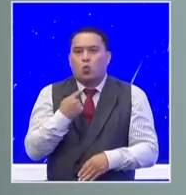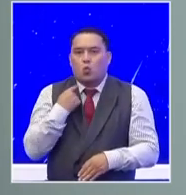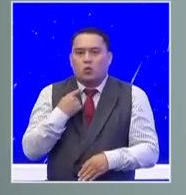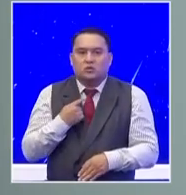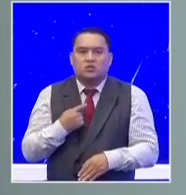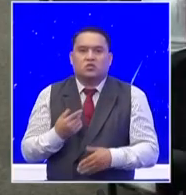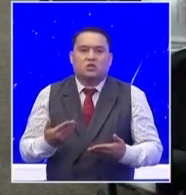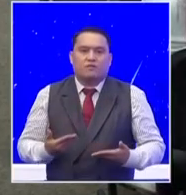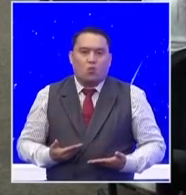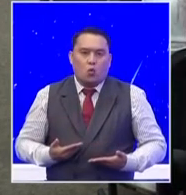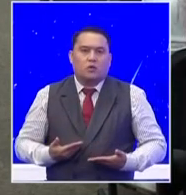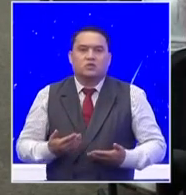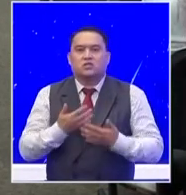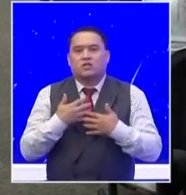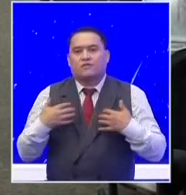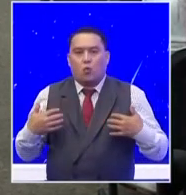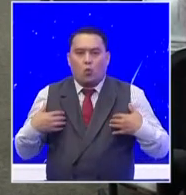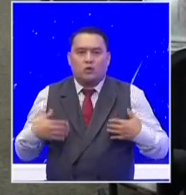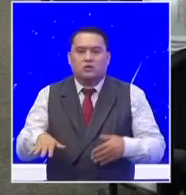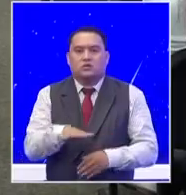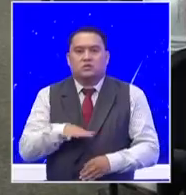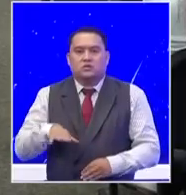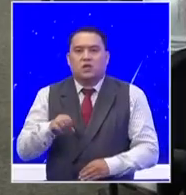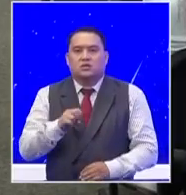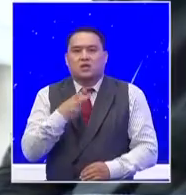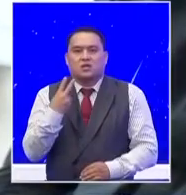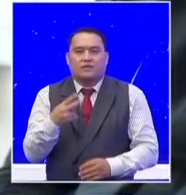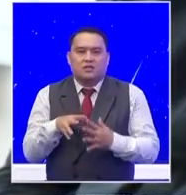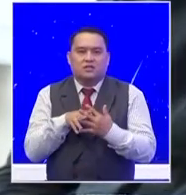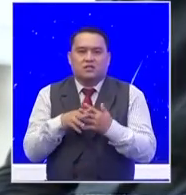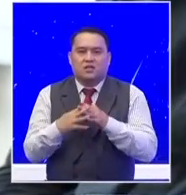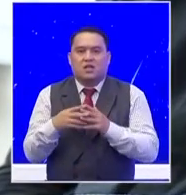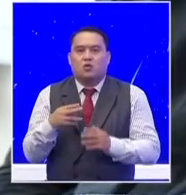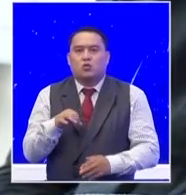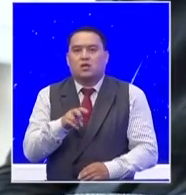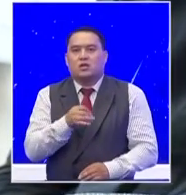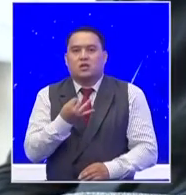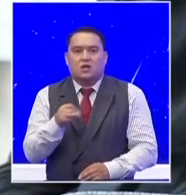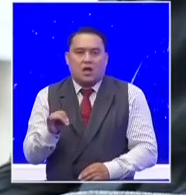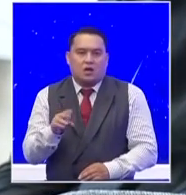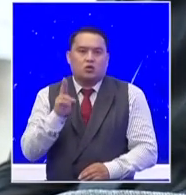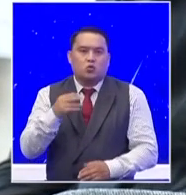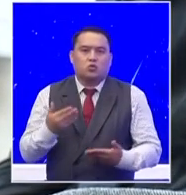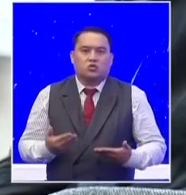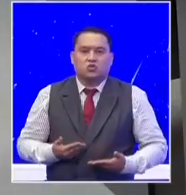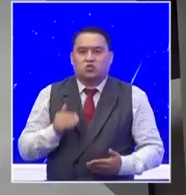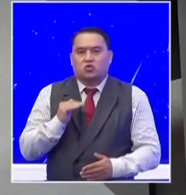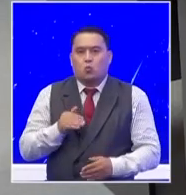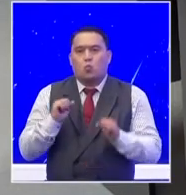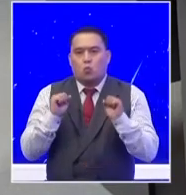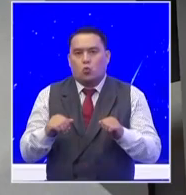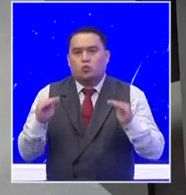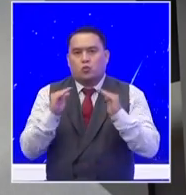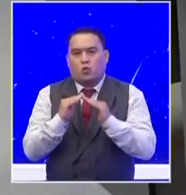для жертвоприношения животного отведен участок в микрорайоне Жастар-2 в селе Утинай. Отметим, тем, кто живет в частном секторе, можно